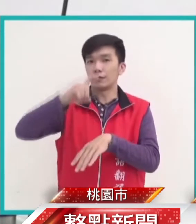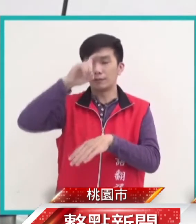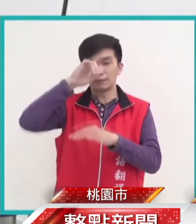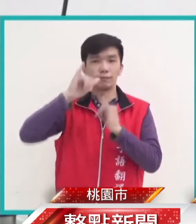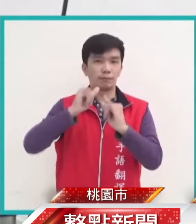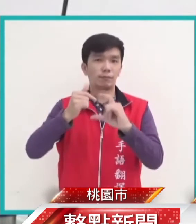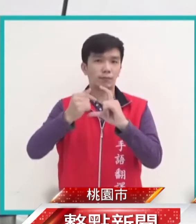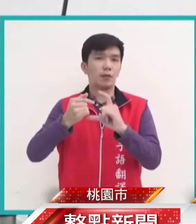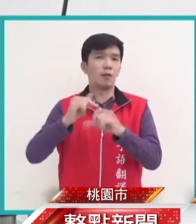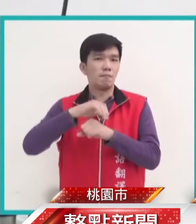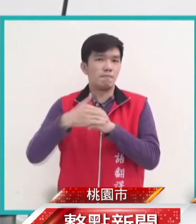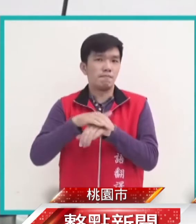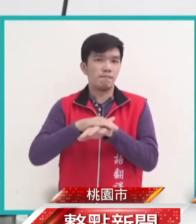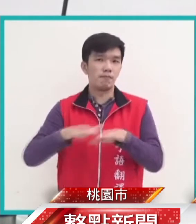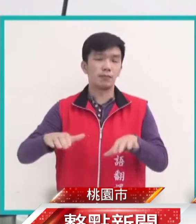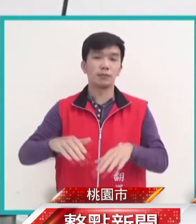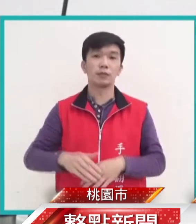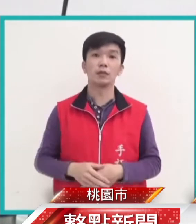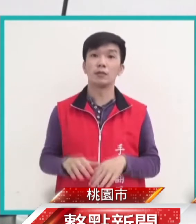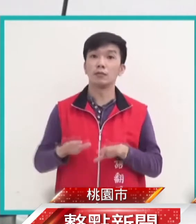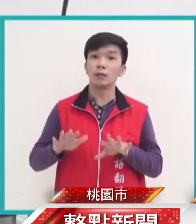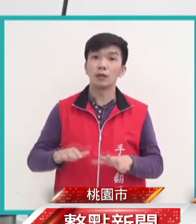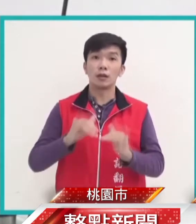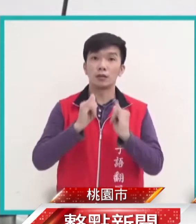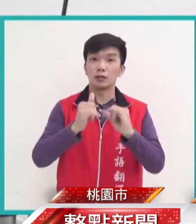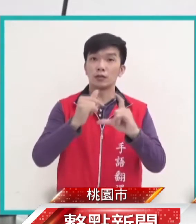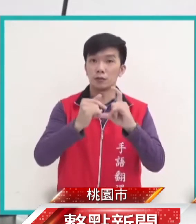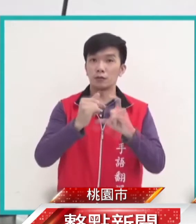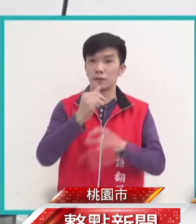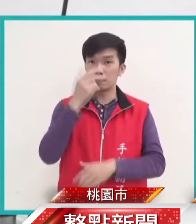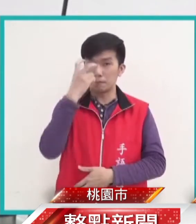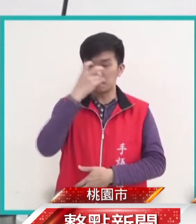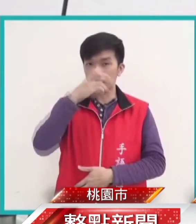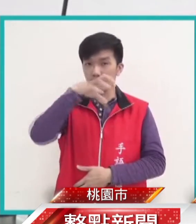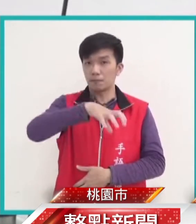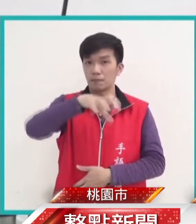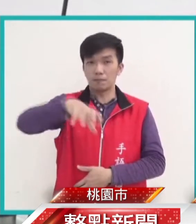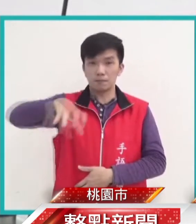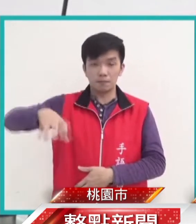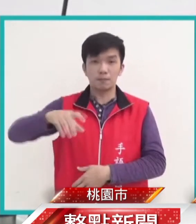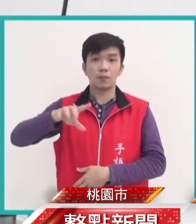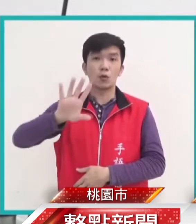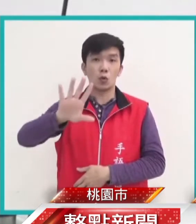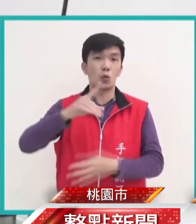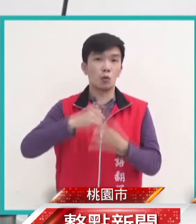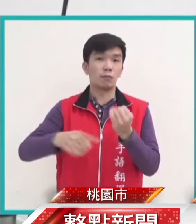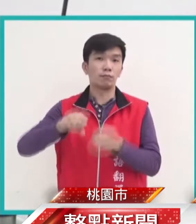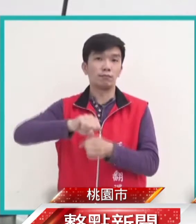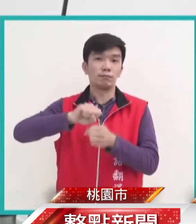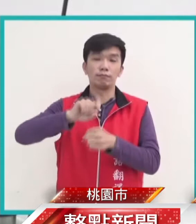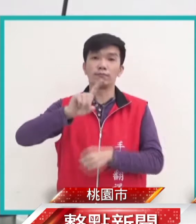前我们设了14个社区采检站。那么昨天采检了